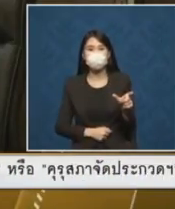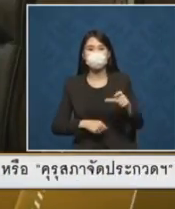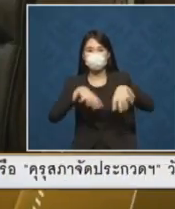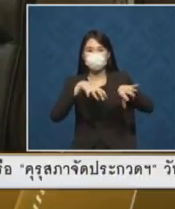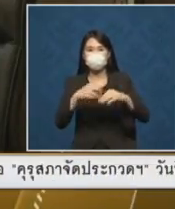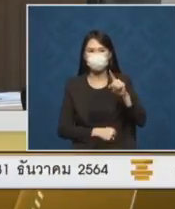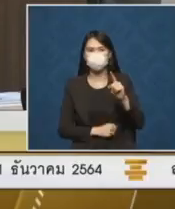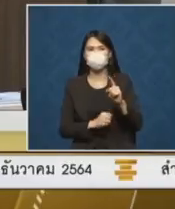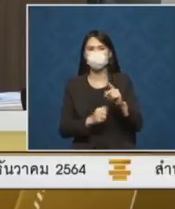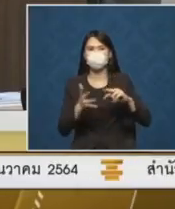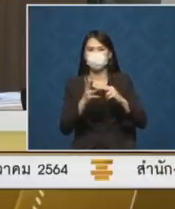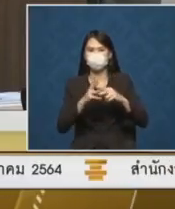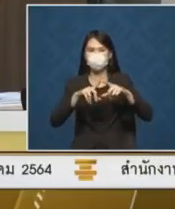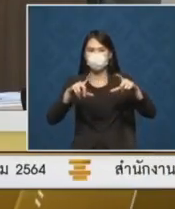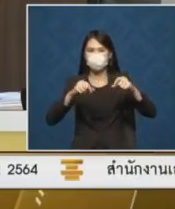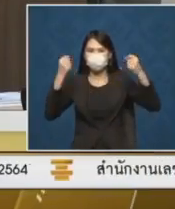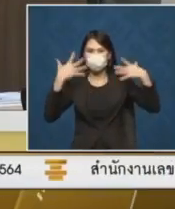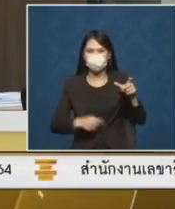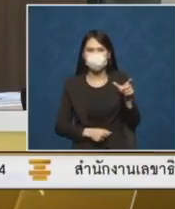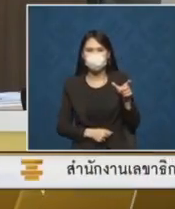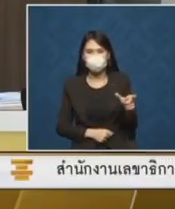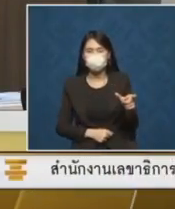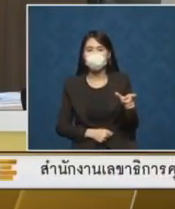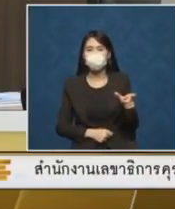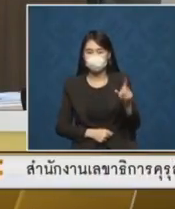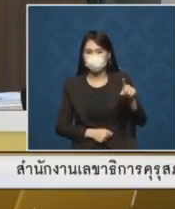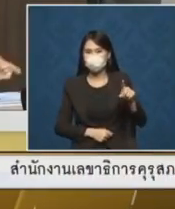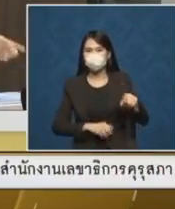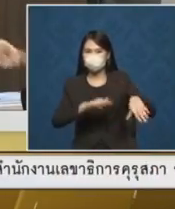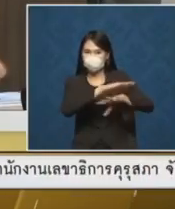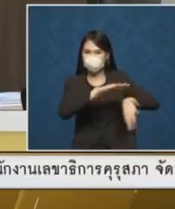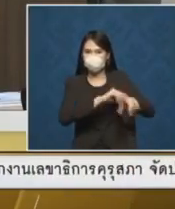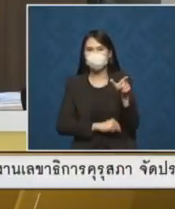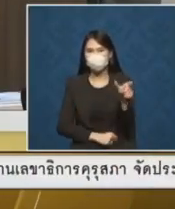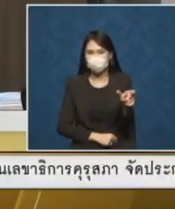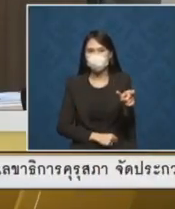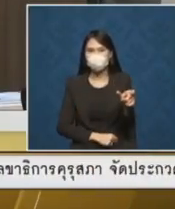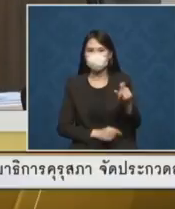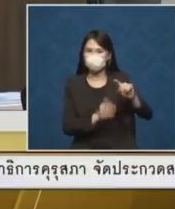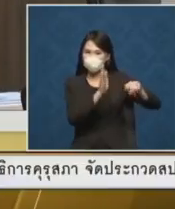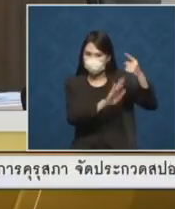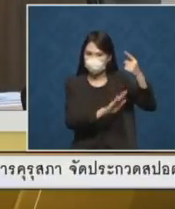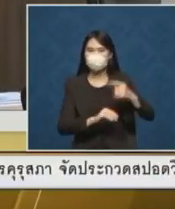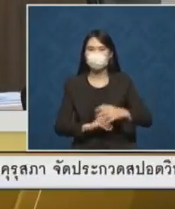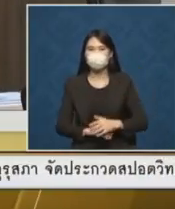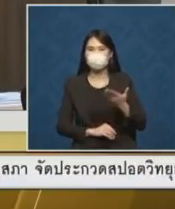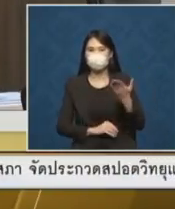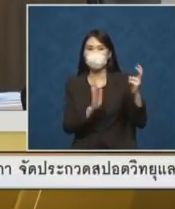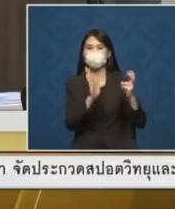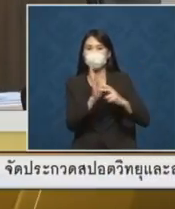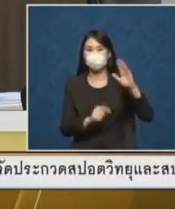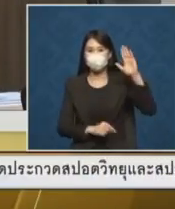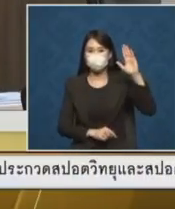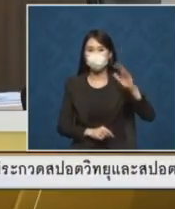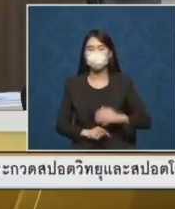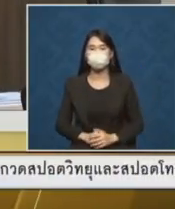เข้าคิวกันพบปะหารือเลขาธิการพรรคและเฮรยยิกพรรคพลังประชารัฐแน่นอนย่อมเกี่ยวข้องกับเสถียรภาพของรัฐบาลนั่น